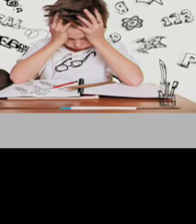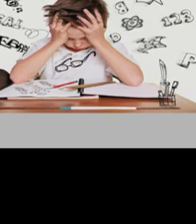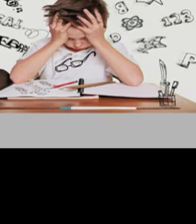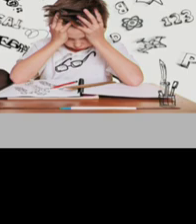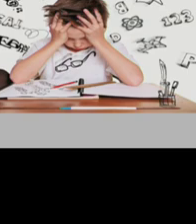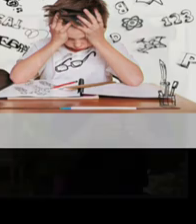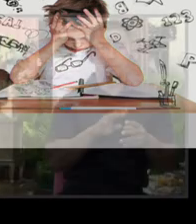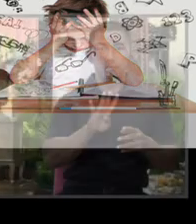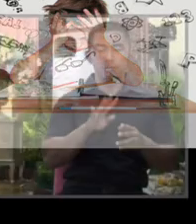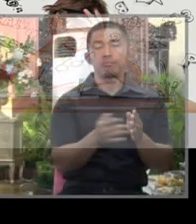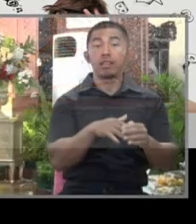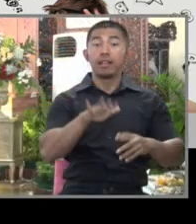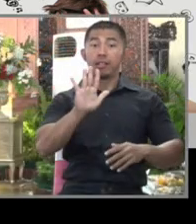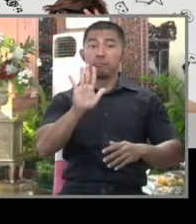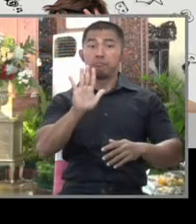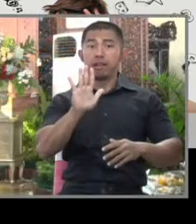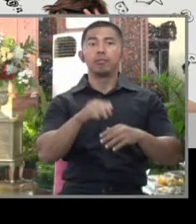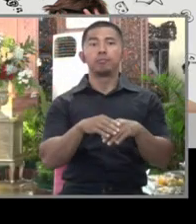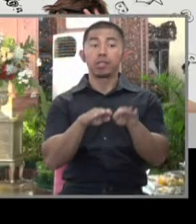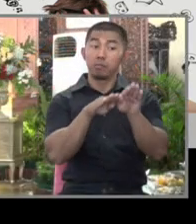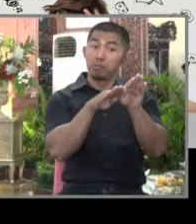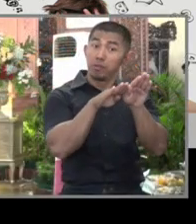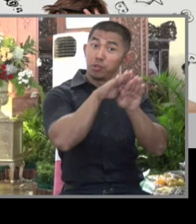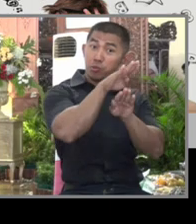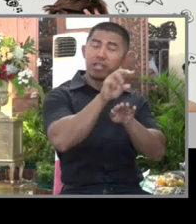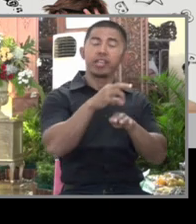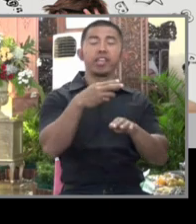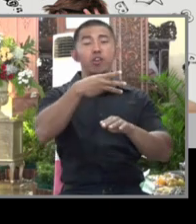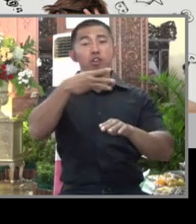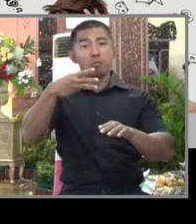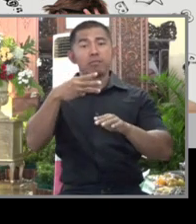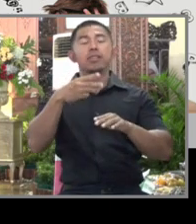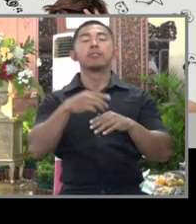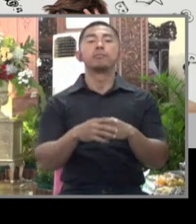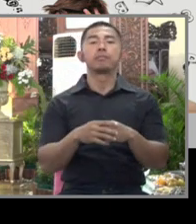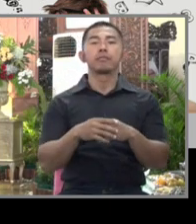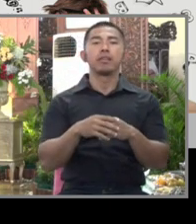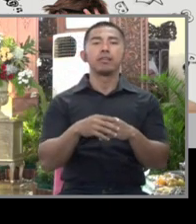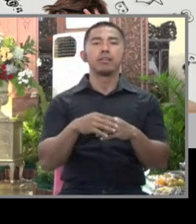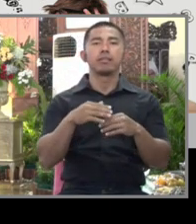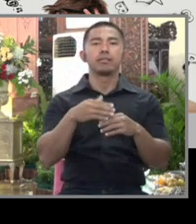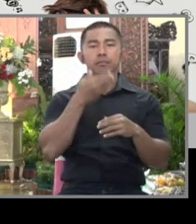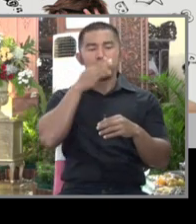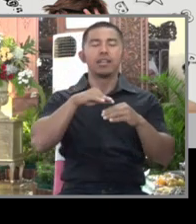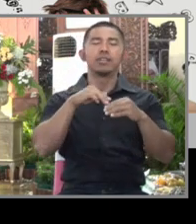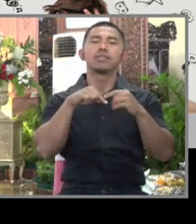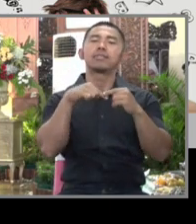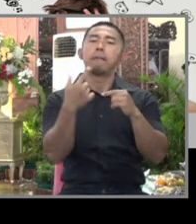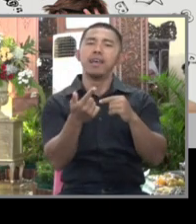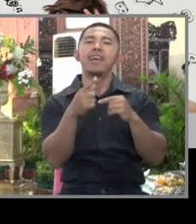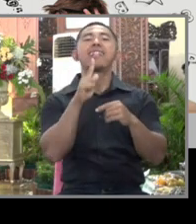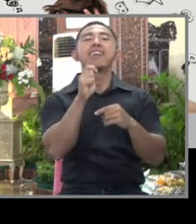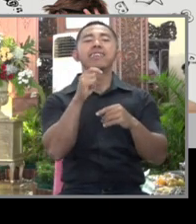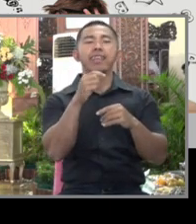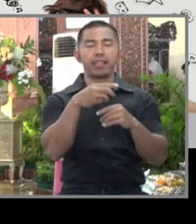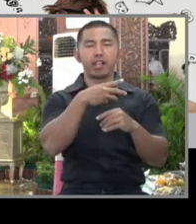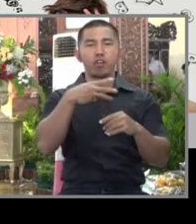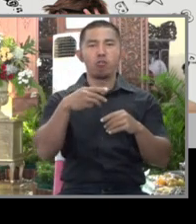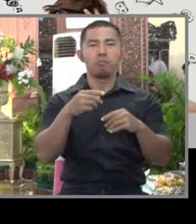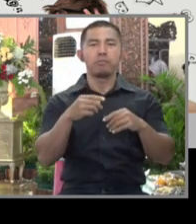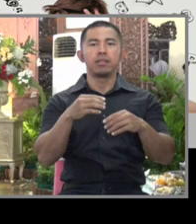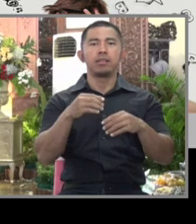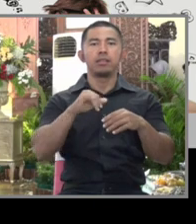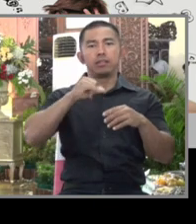Lima, peningkatan laju pertumbuhan ekonomi cukup mendukung pencapaian target pertumbuhan ekonomi Jawa Tengah